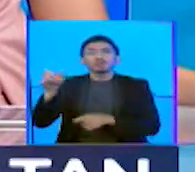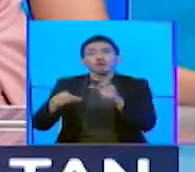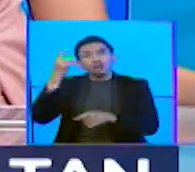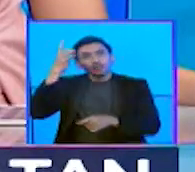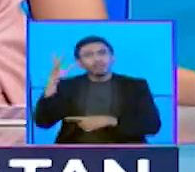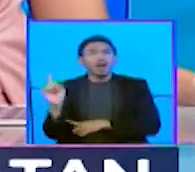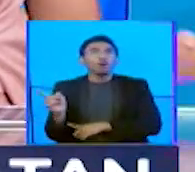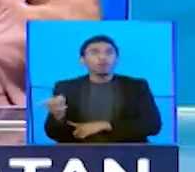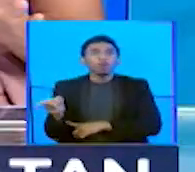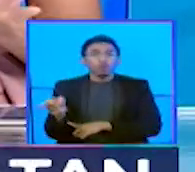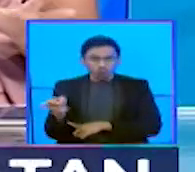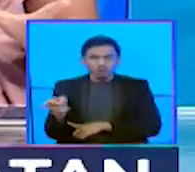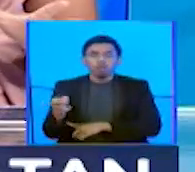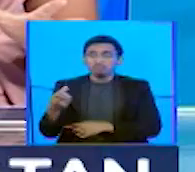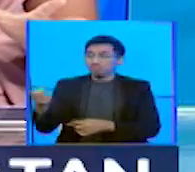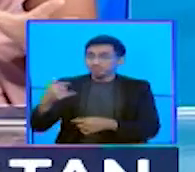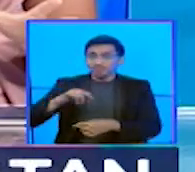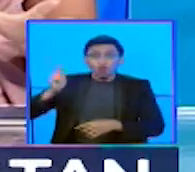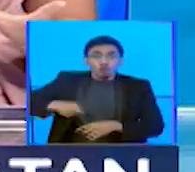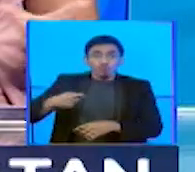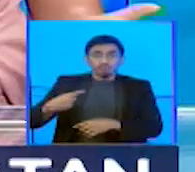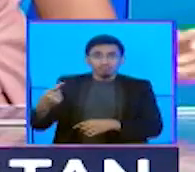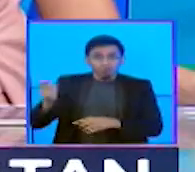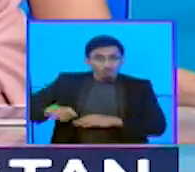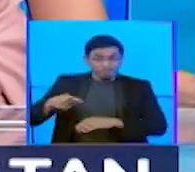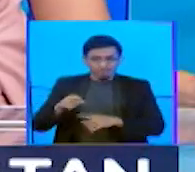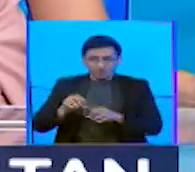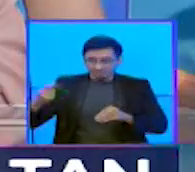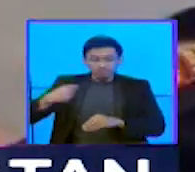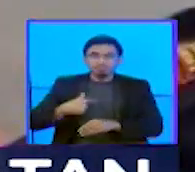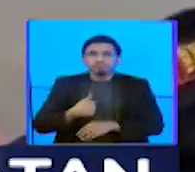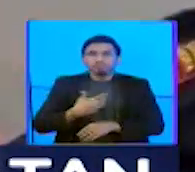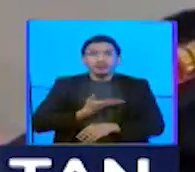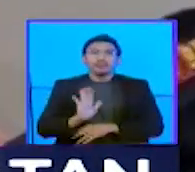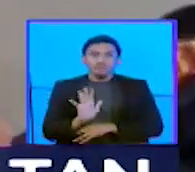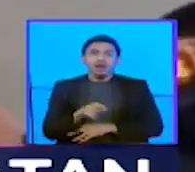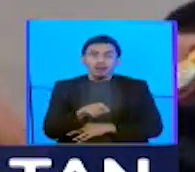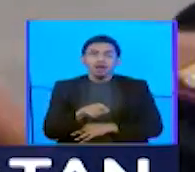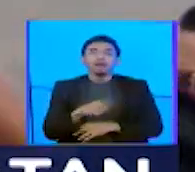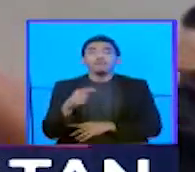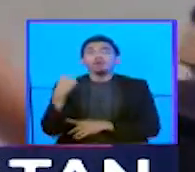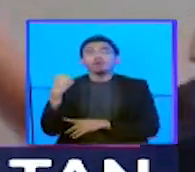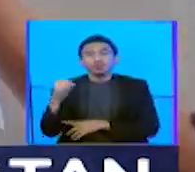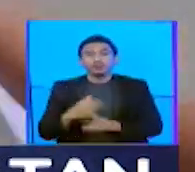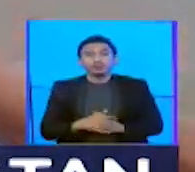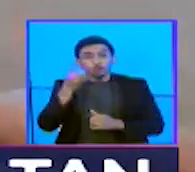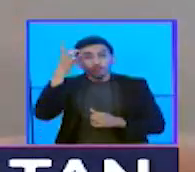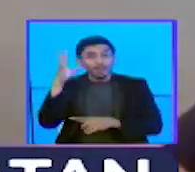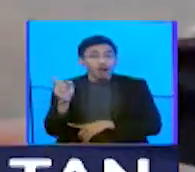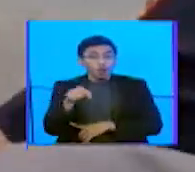protes supir angkutan umum yang menolak Hah diberi sanksi oleh petugas hai magazine mobil bengkel